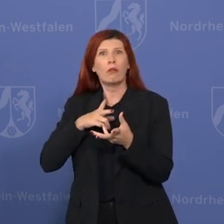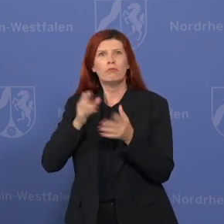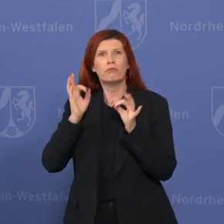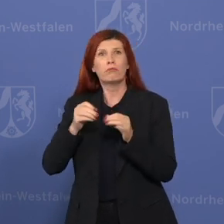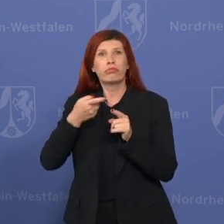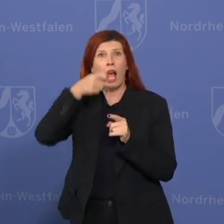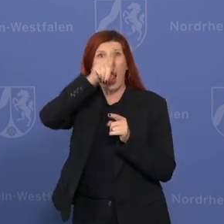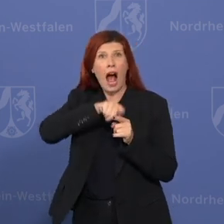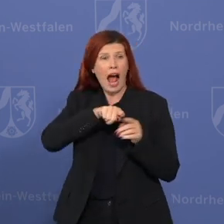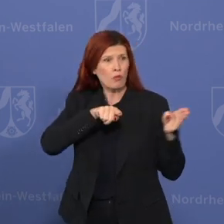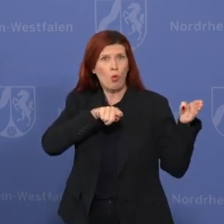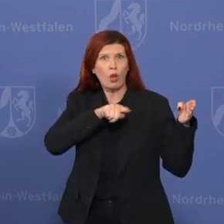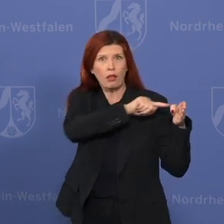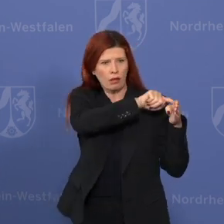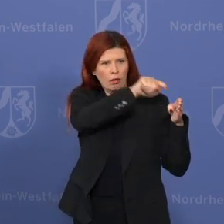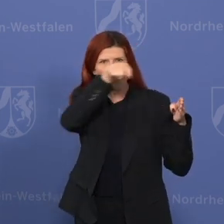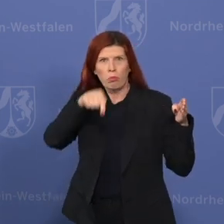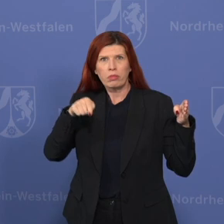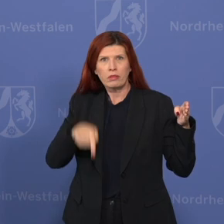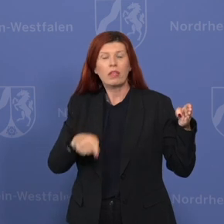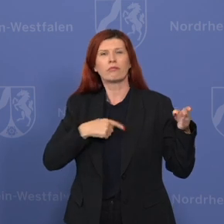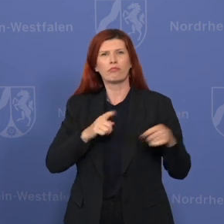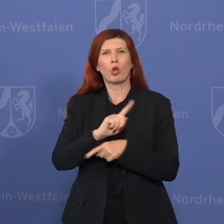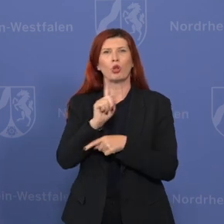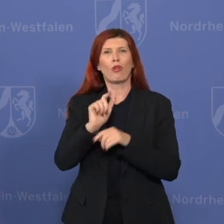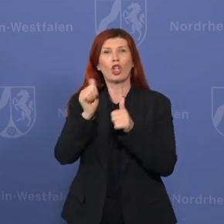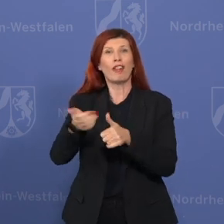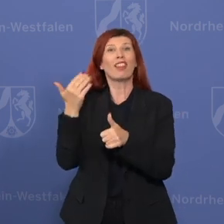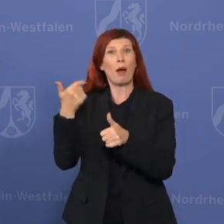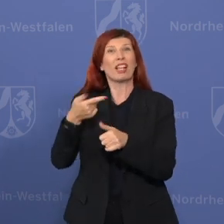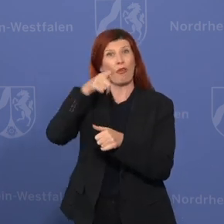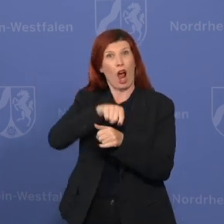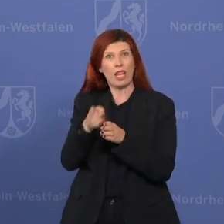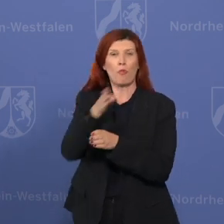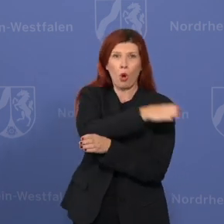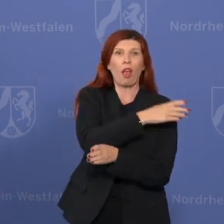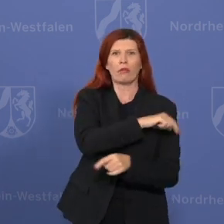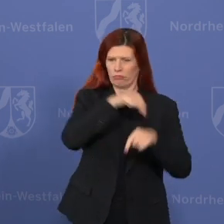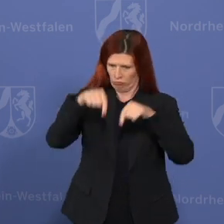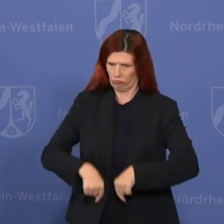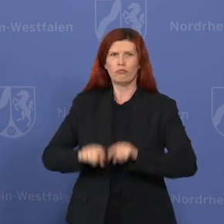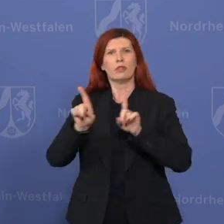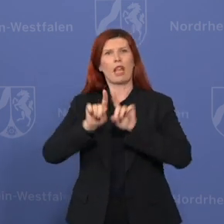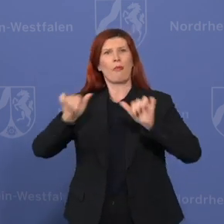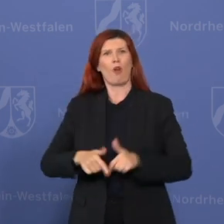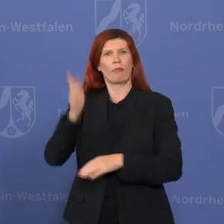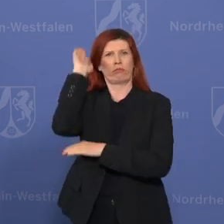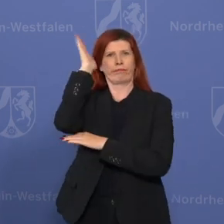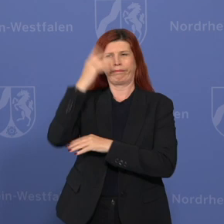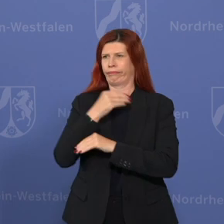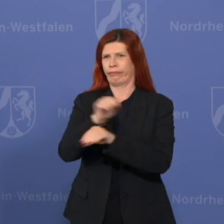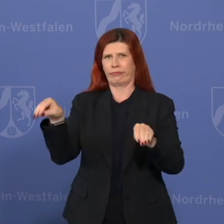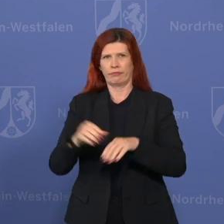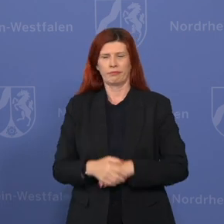die NRW-Soforthilfe mit einer Pressekonferenz hier in diesem Raum gestartet haben. Es ist